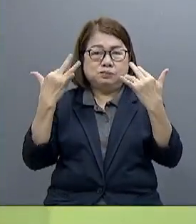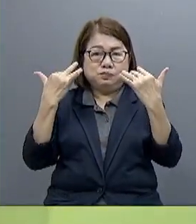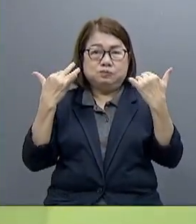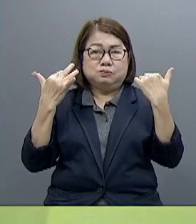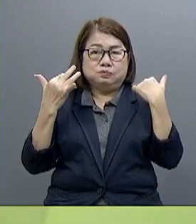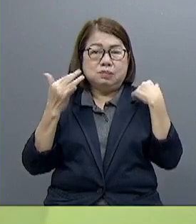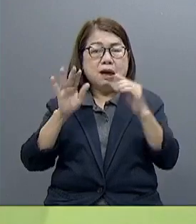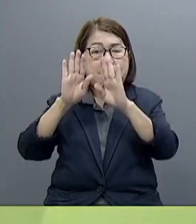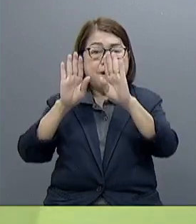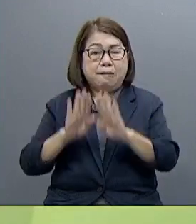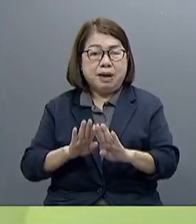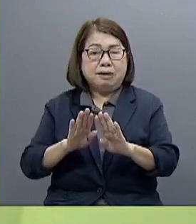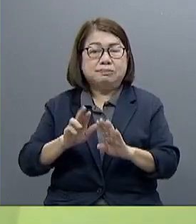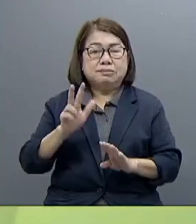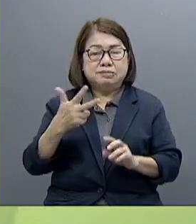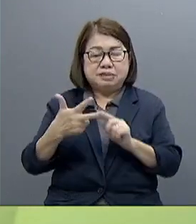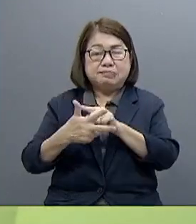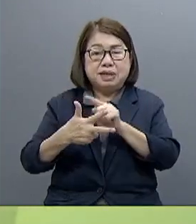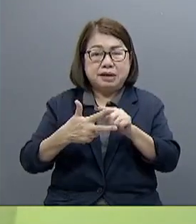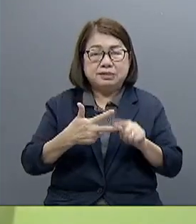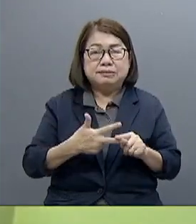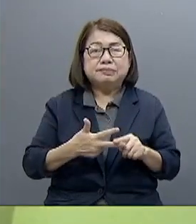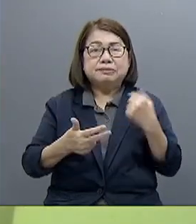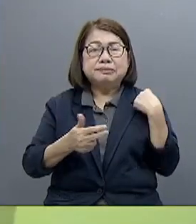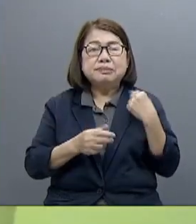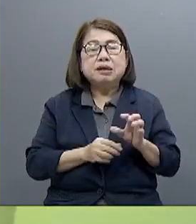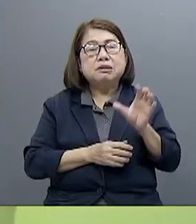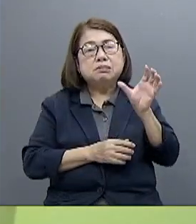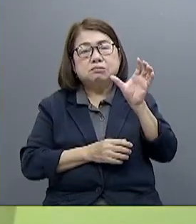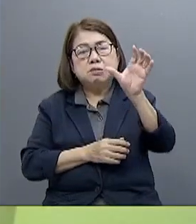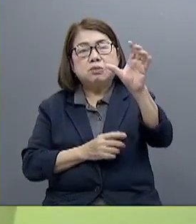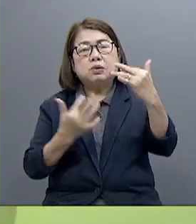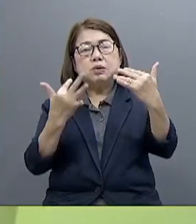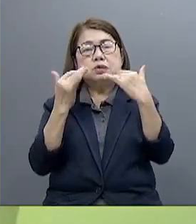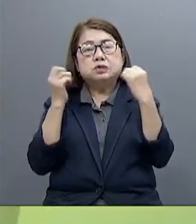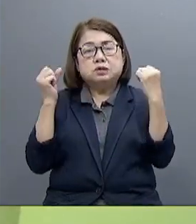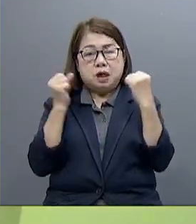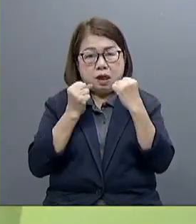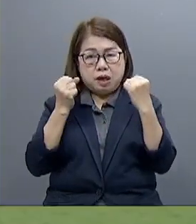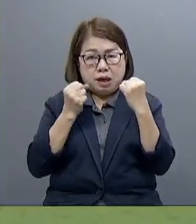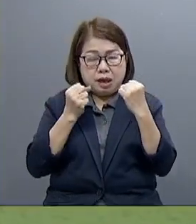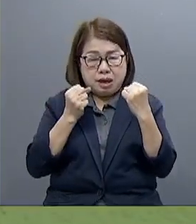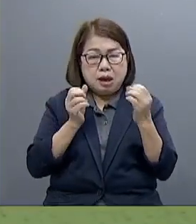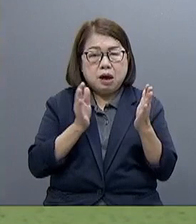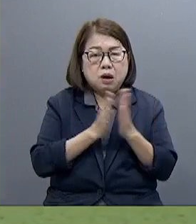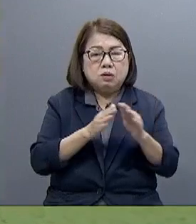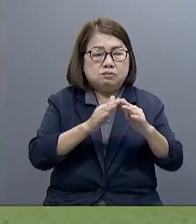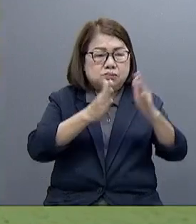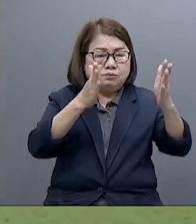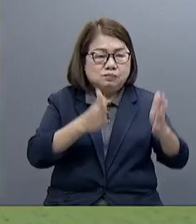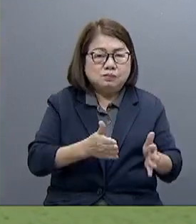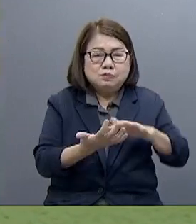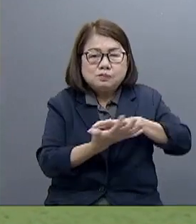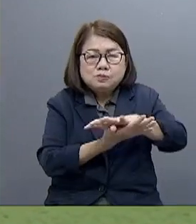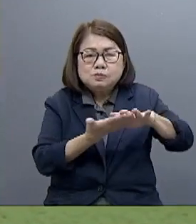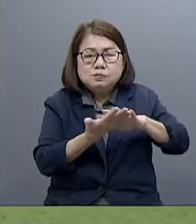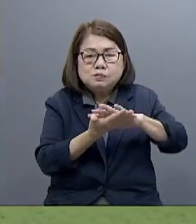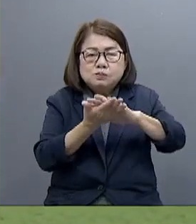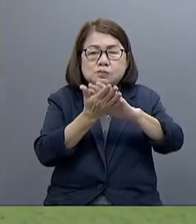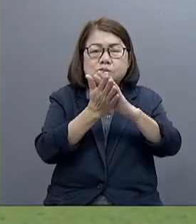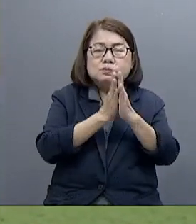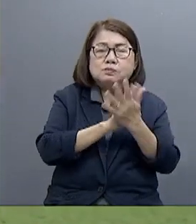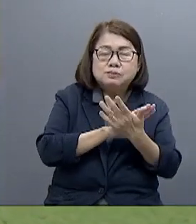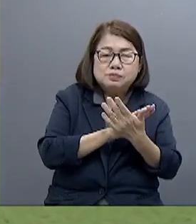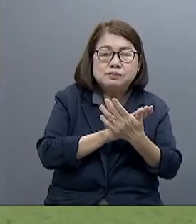ฟังก์ชันก็คือมีการติดตั้งเครื่องเติมอากาศที่เสริมการทำงานร่วมกับเครื่องฟอกอากาศและเครื่องปรับอากาศ